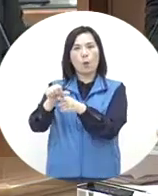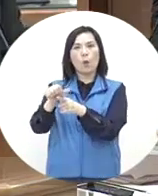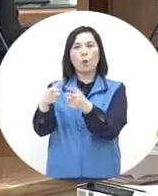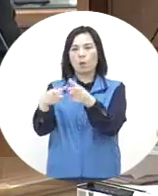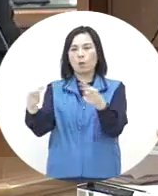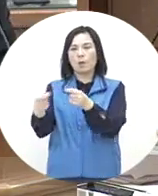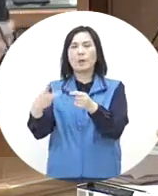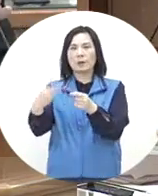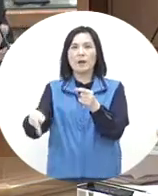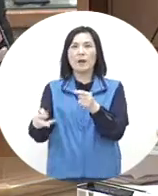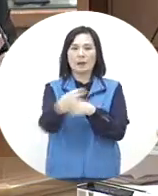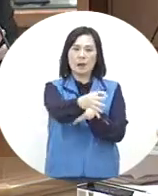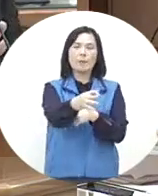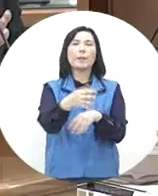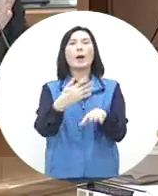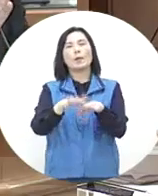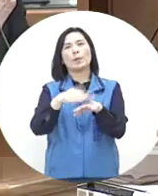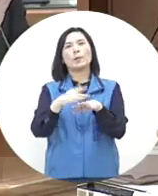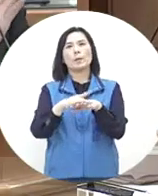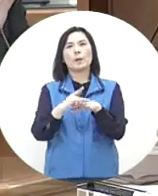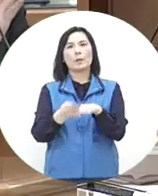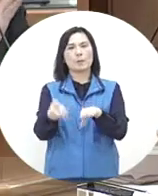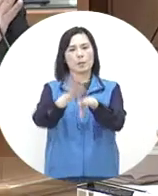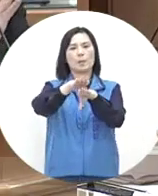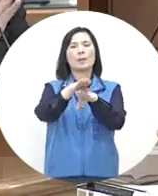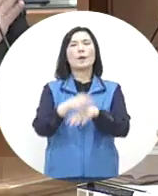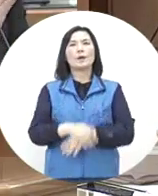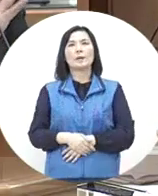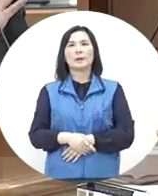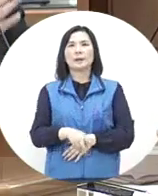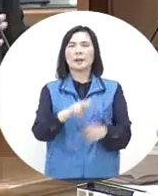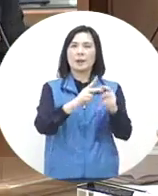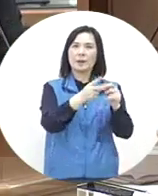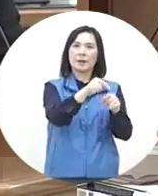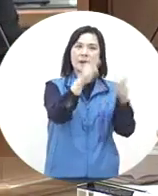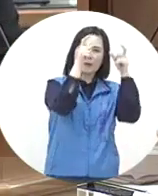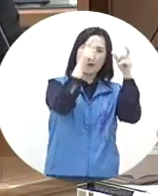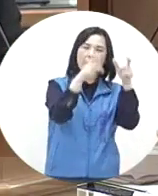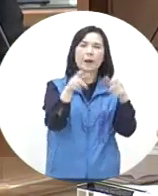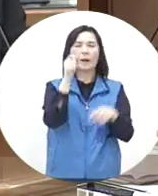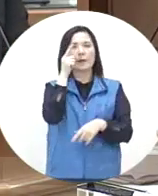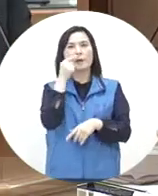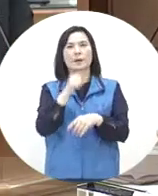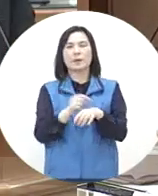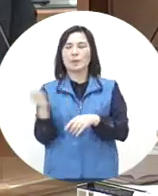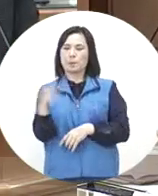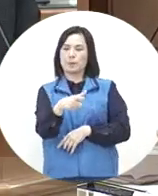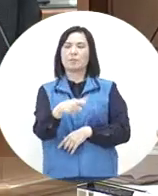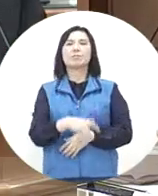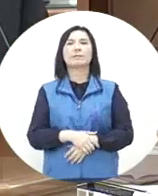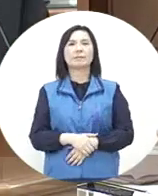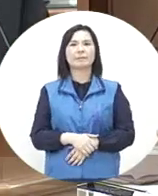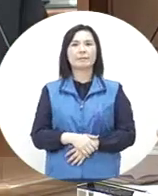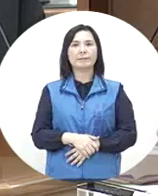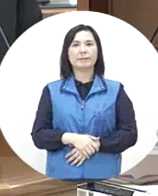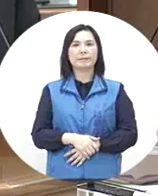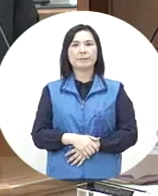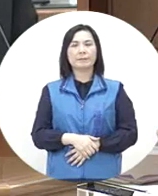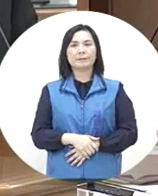啦。这个一定比台南市、高雄市好很多的方式啦。 请问先生啦吼，到